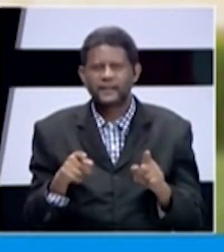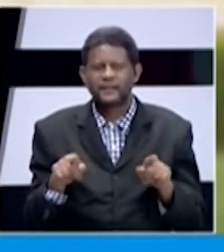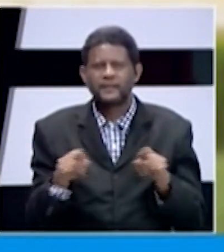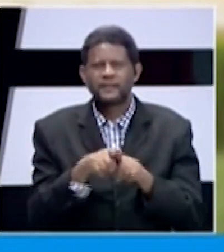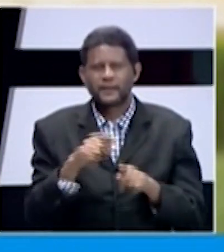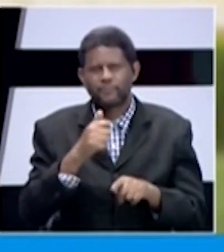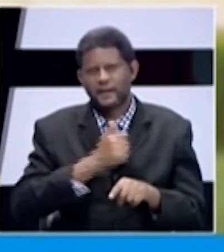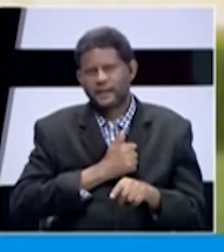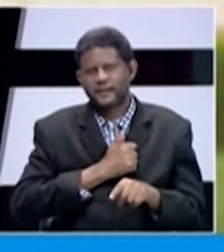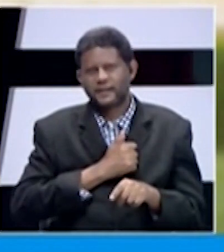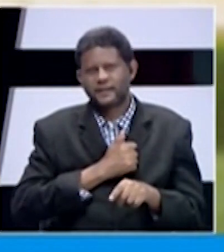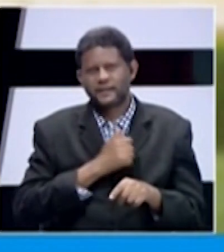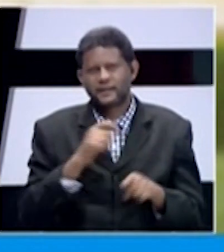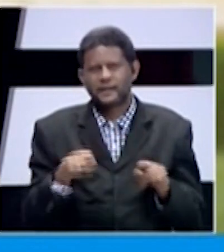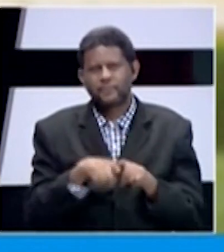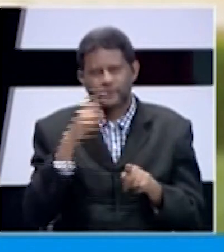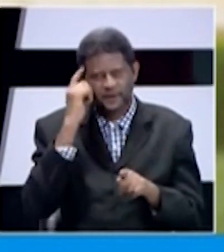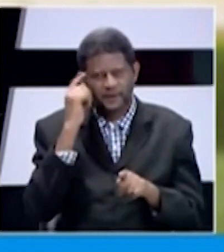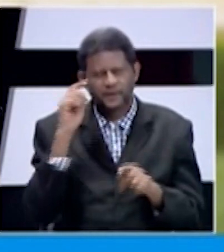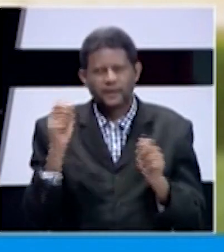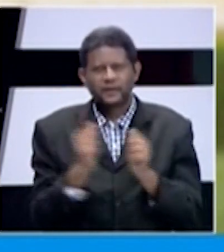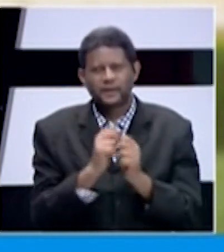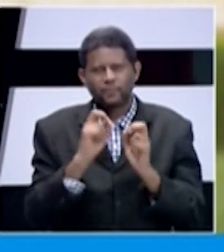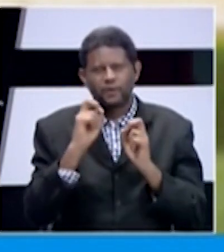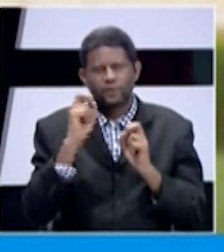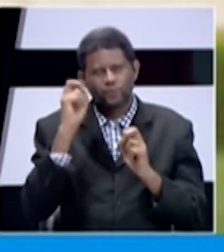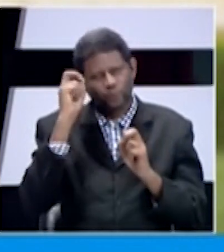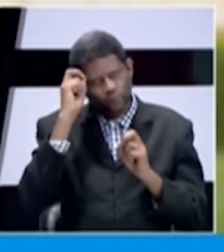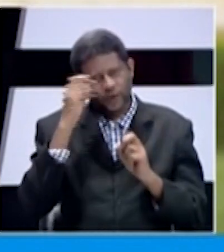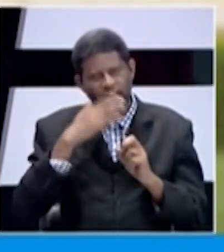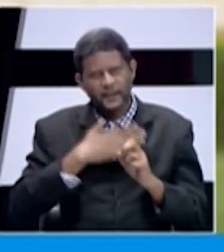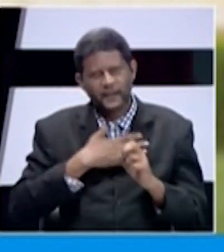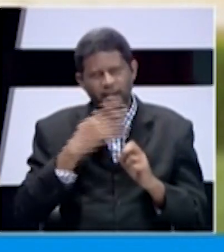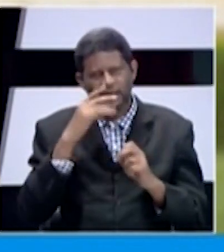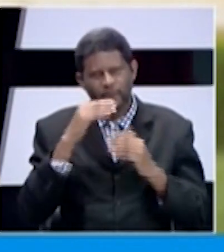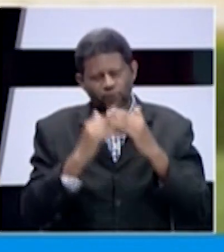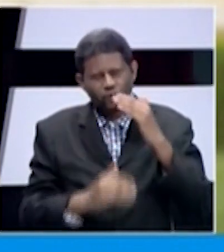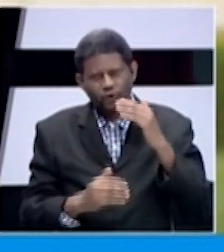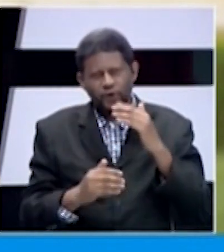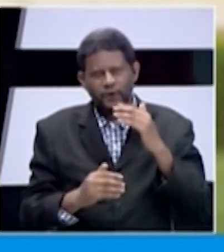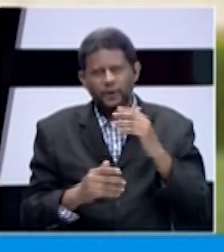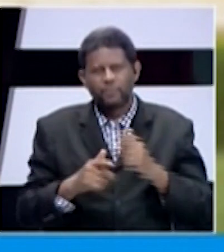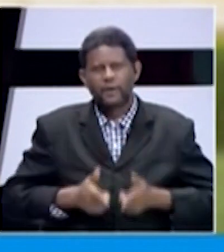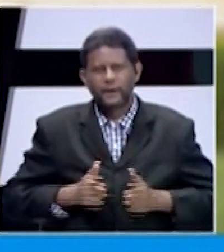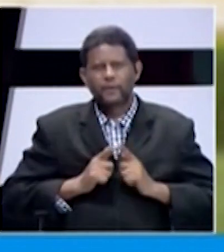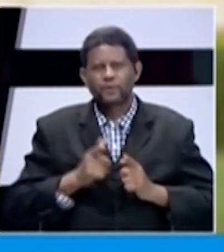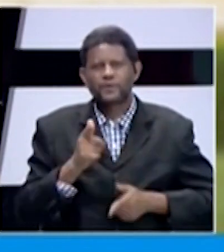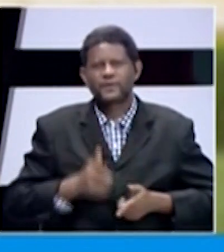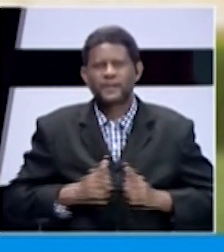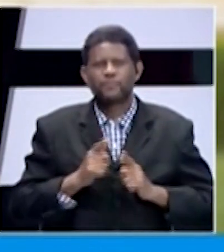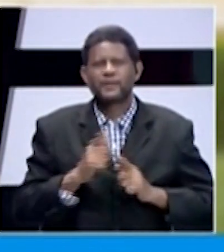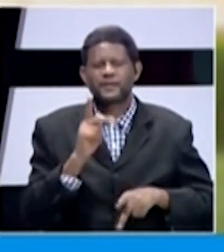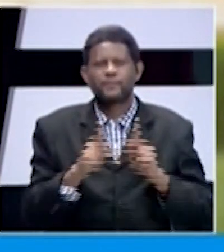ከም ናባዕልና ከም ትግራይ ከም ወረዳና ትርኢት ኣለና ትሑት መናብሮ ዝነብር ሕብረተሰብ ኣለና ንዕኡ ድማ